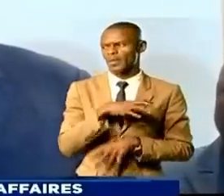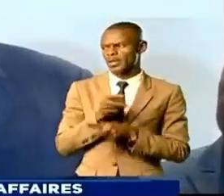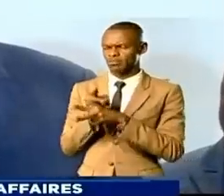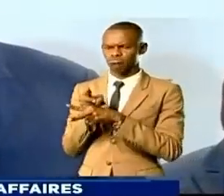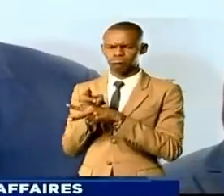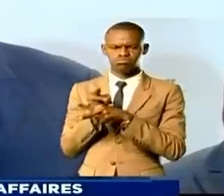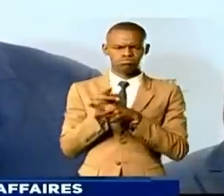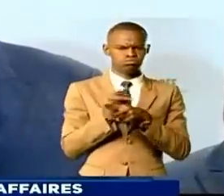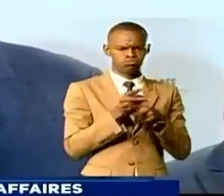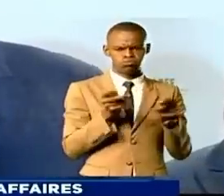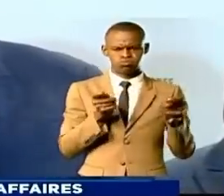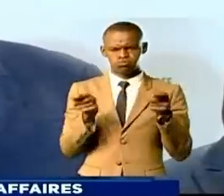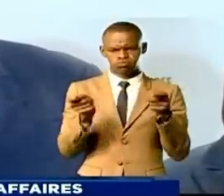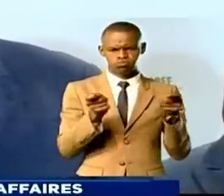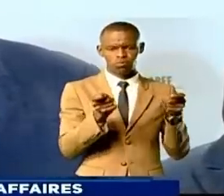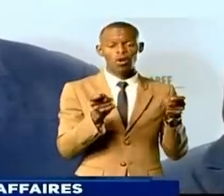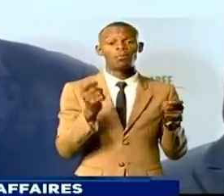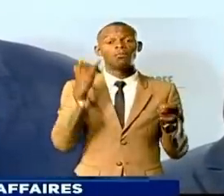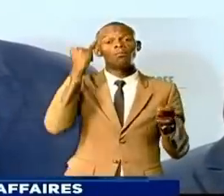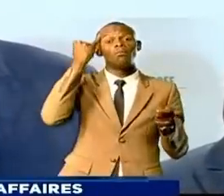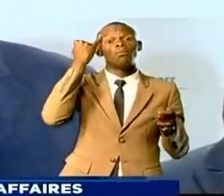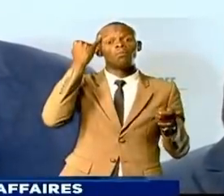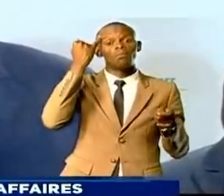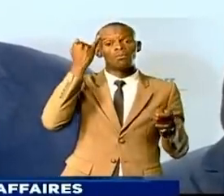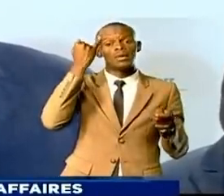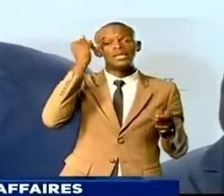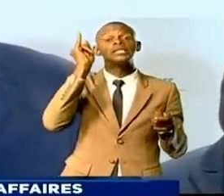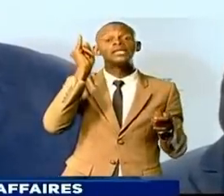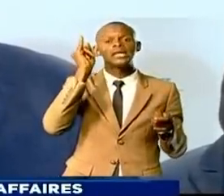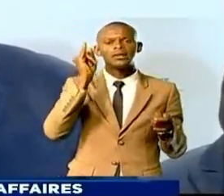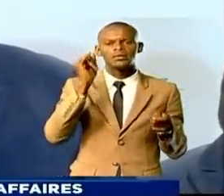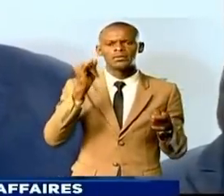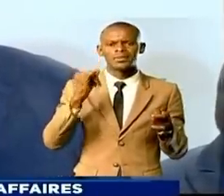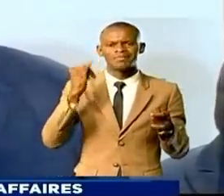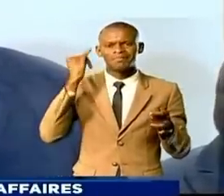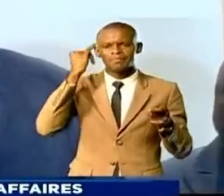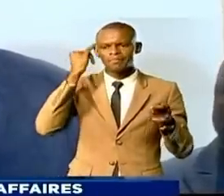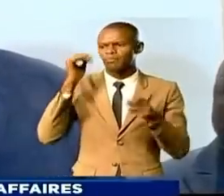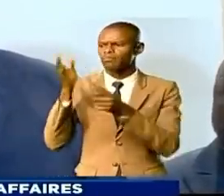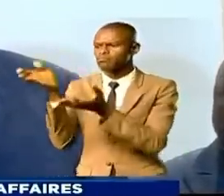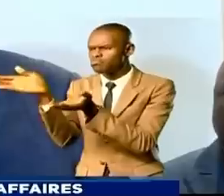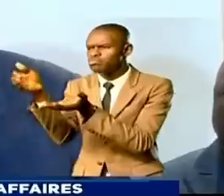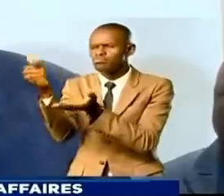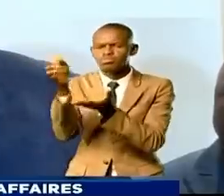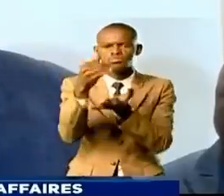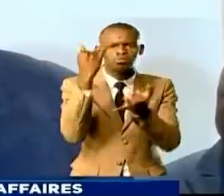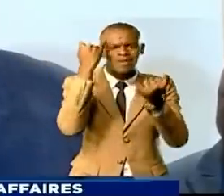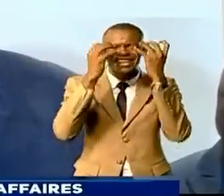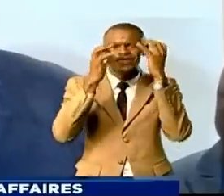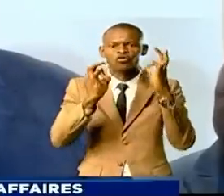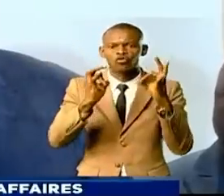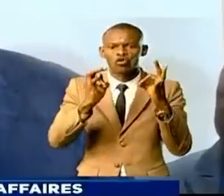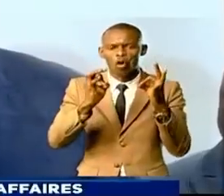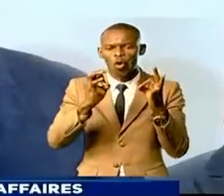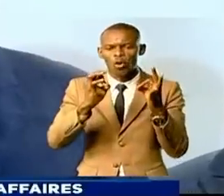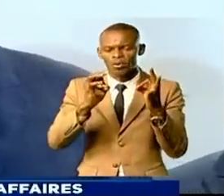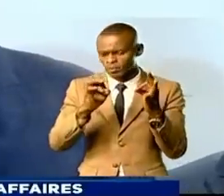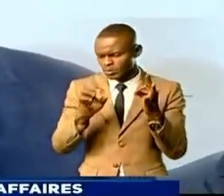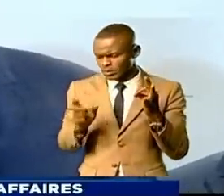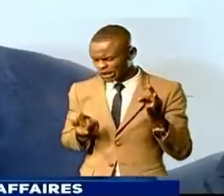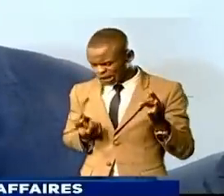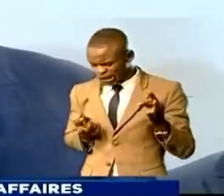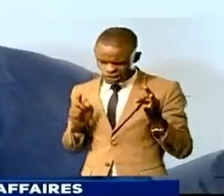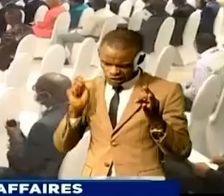de pilotage, nous allons transmettre donc cet avant-projet de loi au gouvernement pour avoir l'aval pour